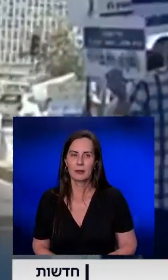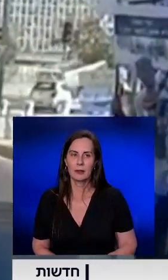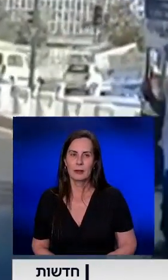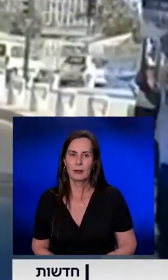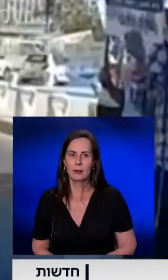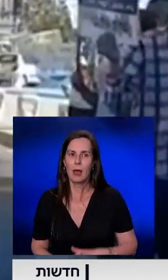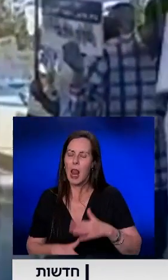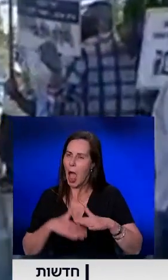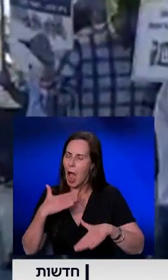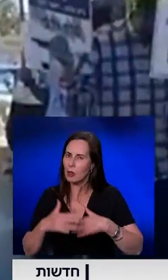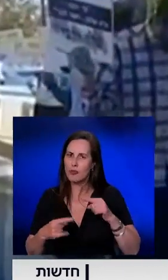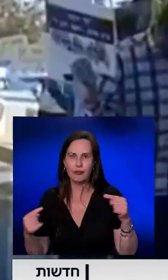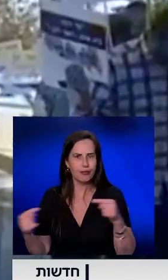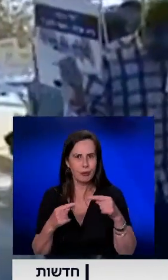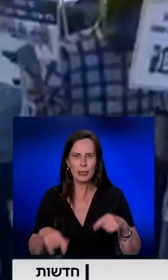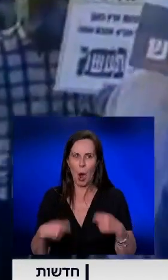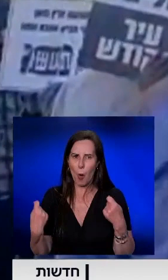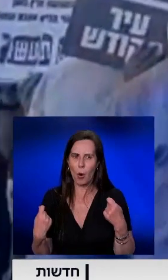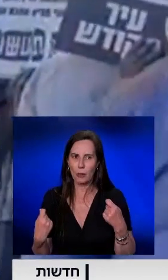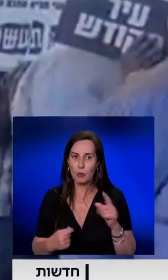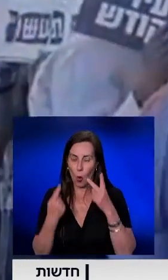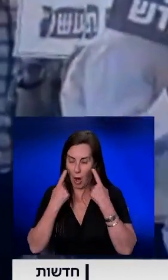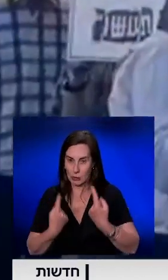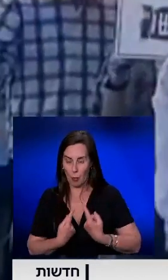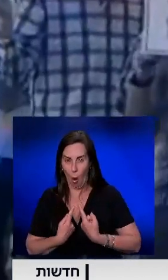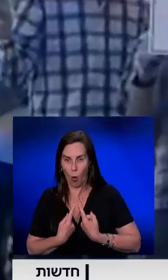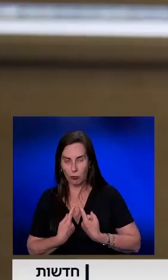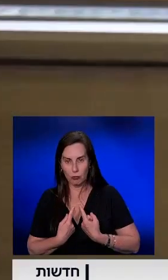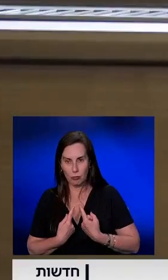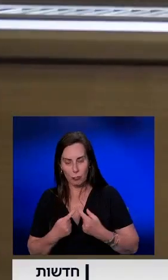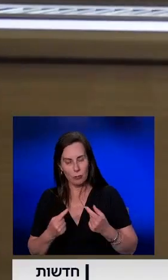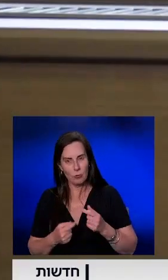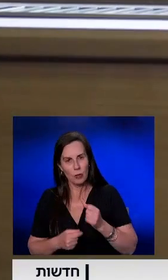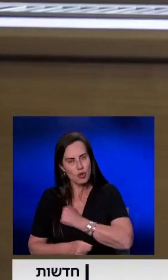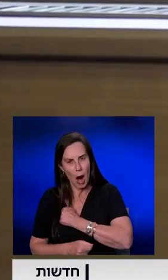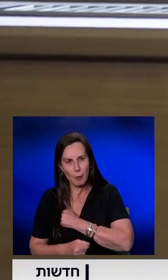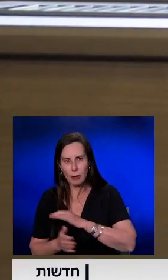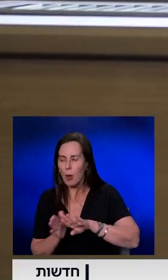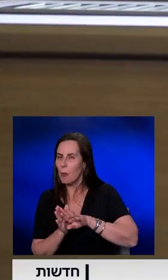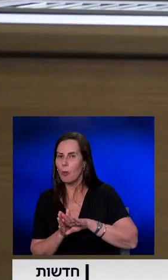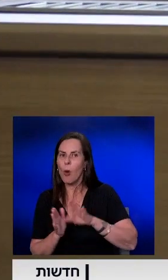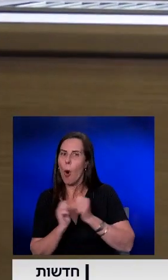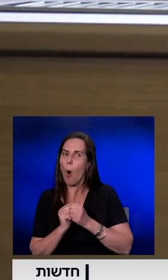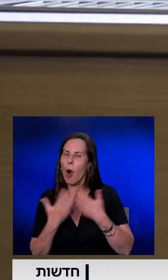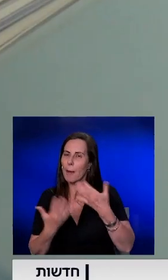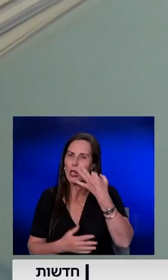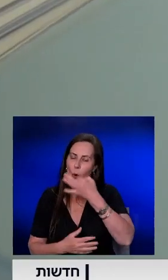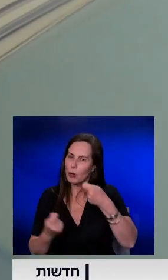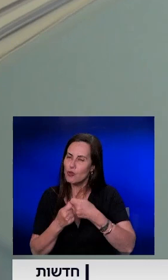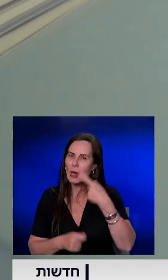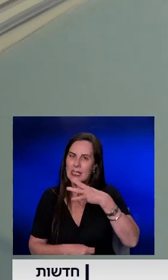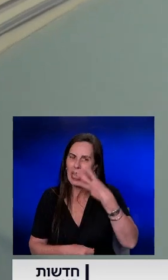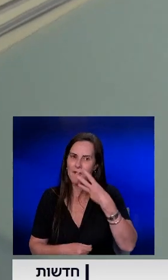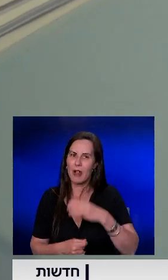לאט לאט מתבשלת מלחמת תרבות, ומי שרואה עצמו כמצביע שמרני שלה, הוא ח"כ אחד שמקדיש רבים מנאומיו לענייני לשון